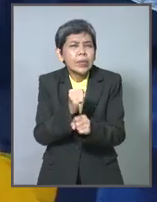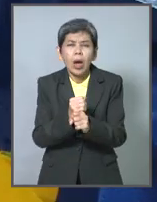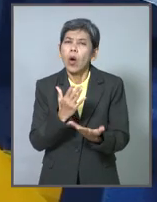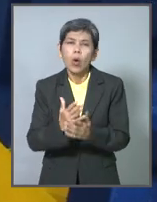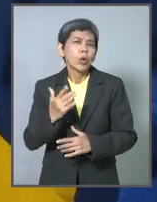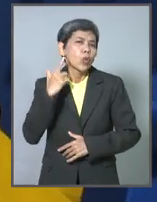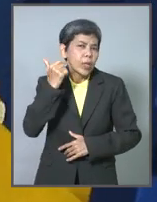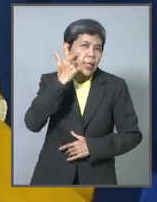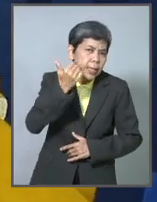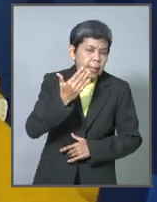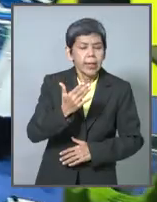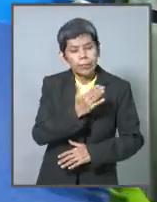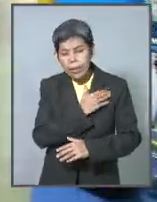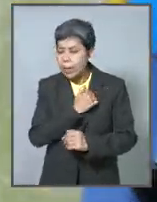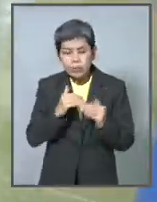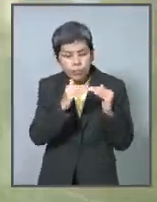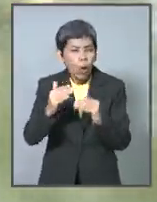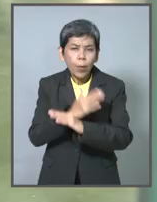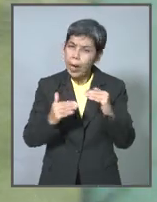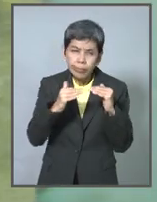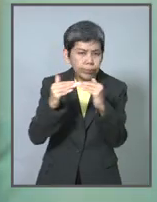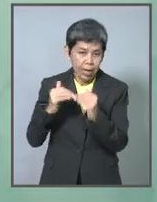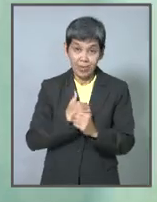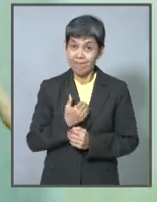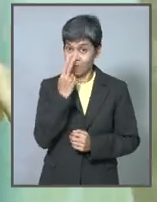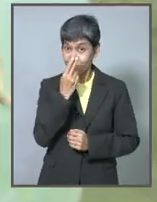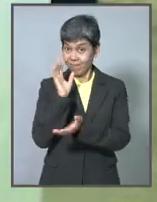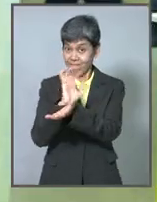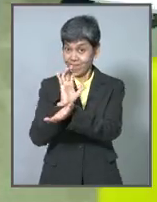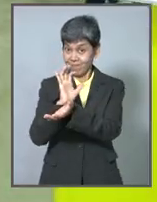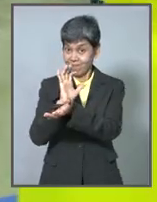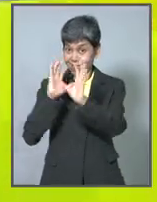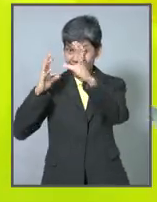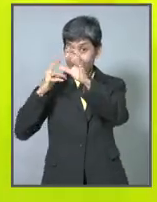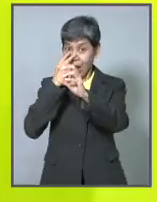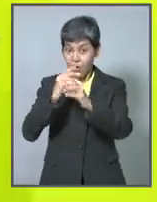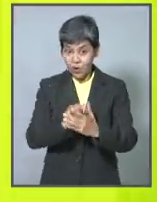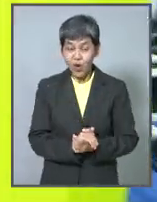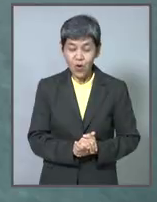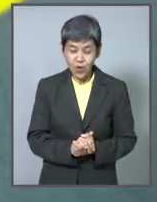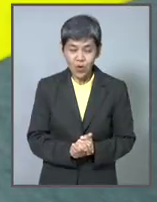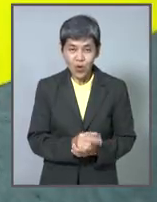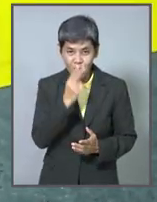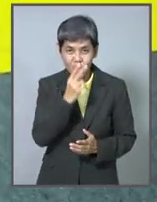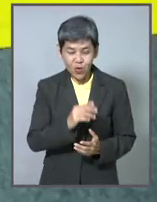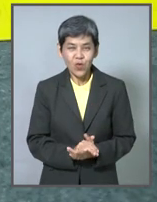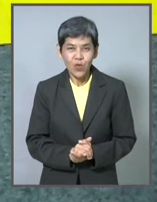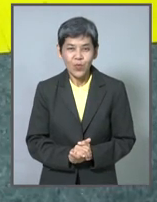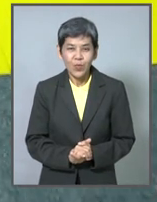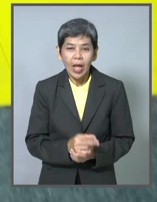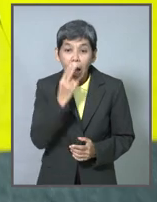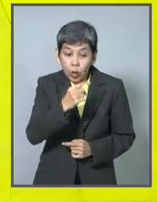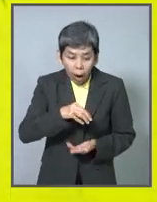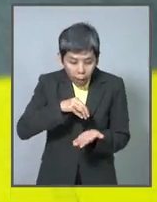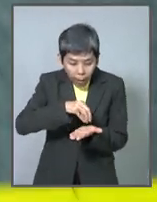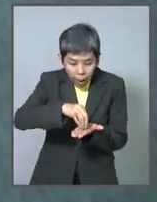ติคนทุกคนอ่ะใช้ได้หมดเดี๋ยวเรามีโรงหนัง ทางท้ายเป็นเบลบ็อกเลย เบลบ็อกใช่ไหมสำหรับคนตาบ